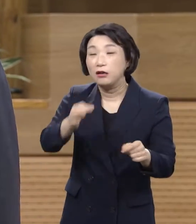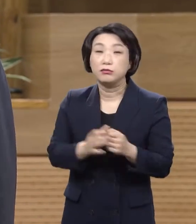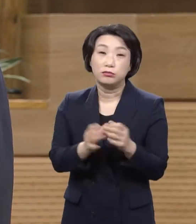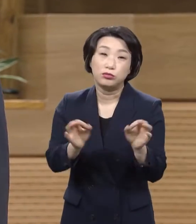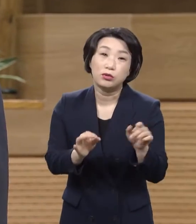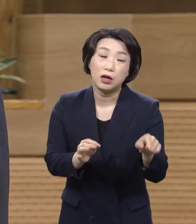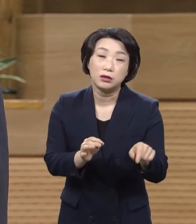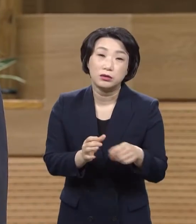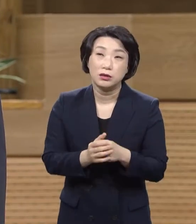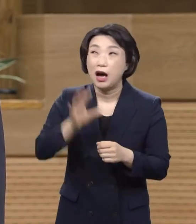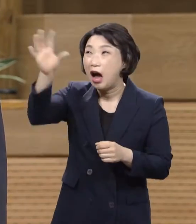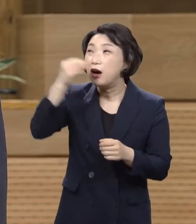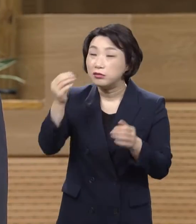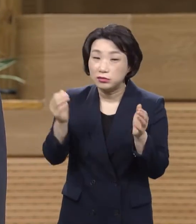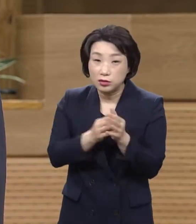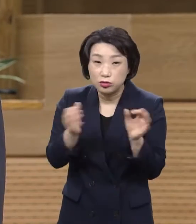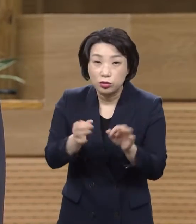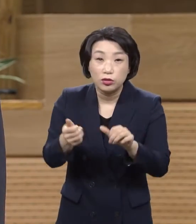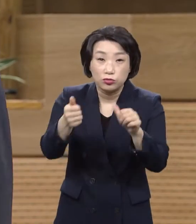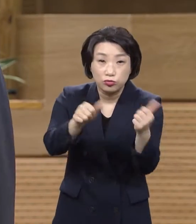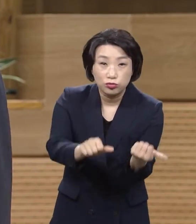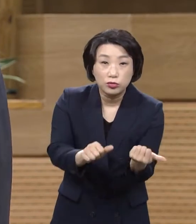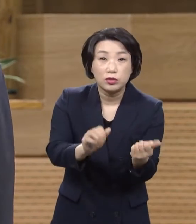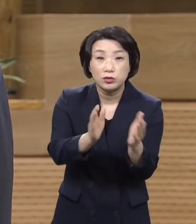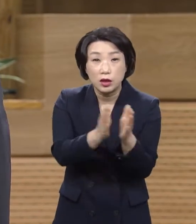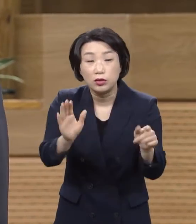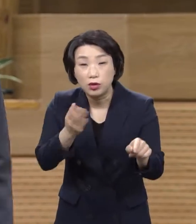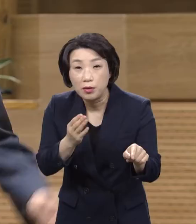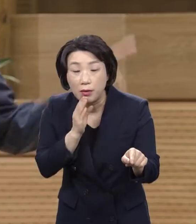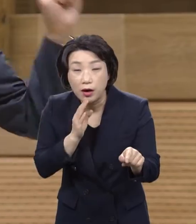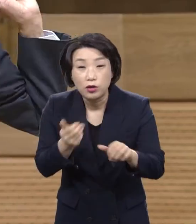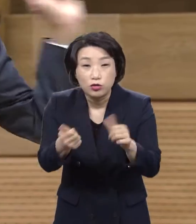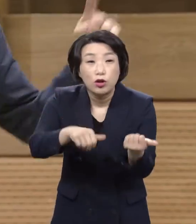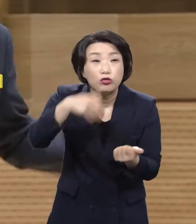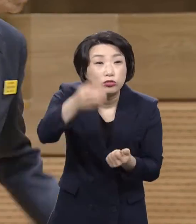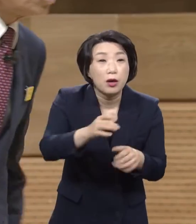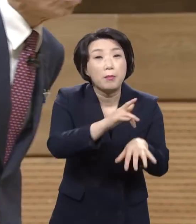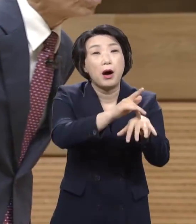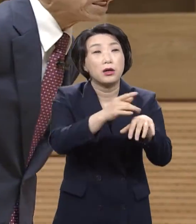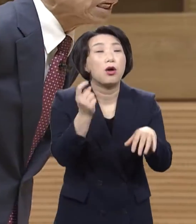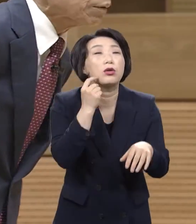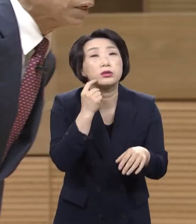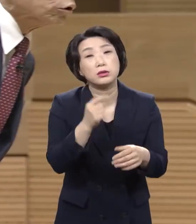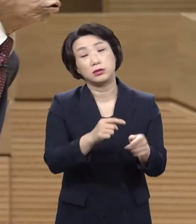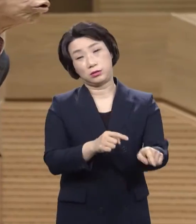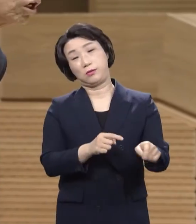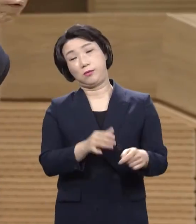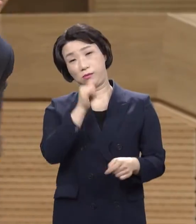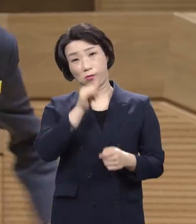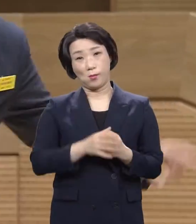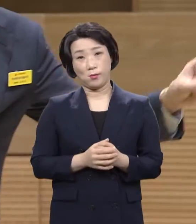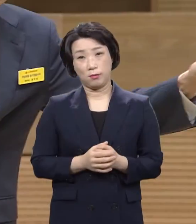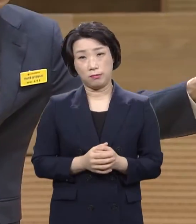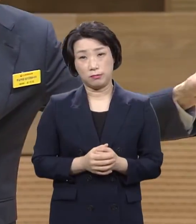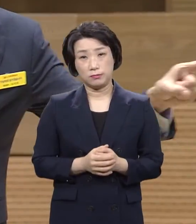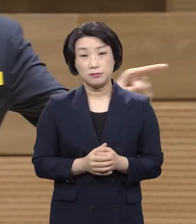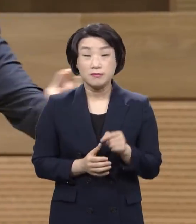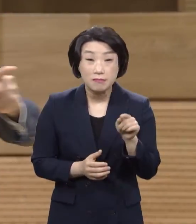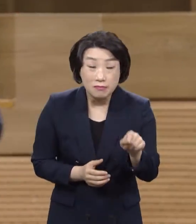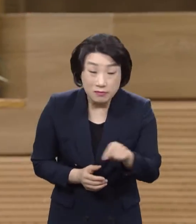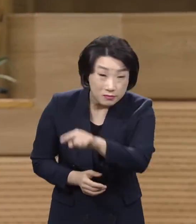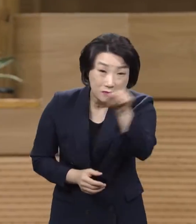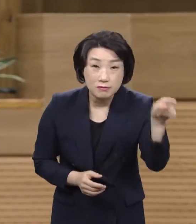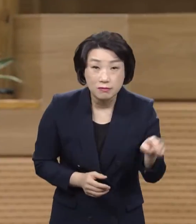부리자마자 먹자마자 죽음이 왔고, 죽음이 온 그 뒤에는 사단의 거짓이었다냐 이 말이오.